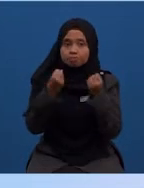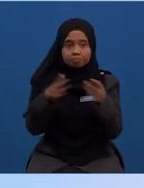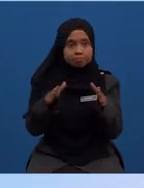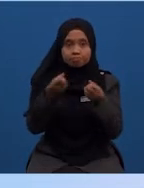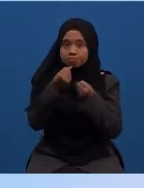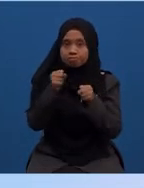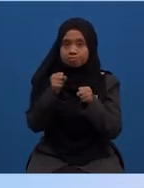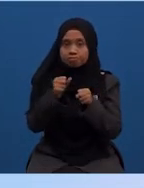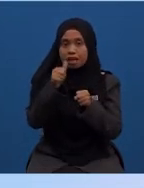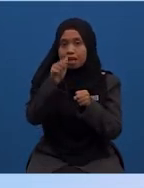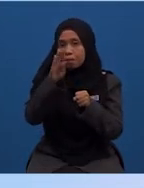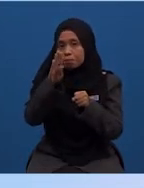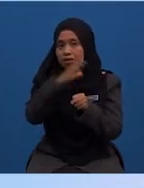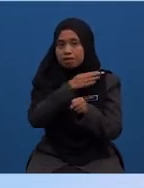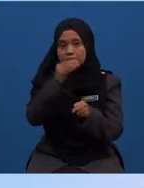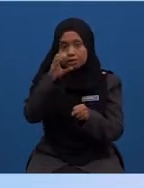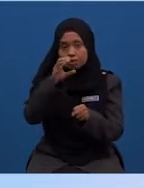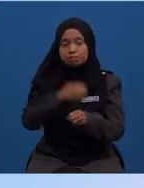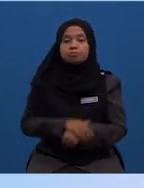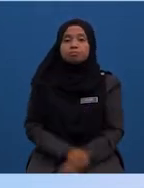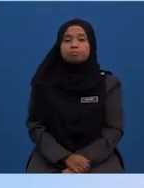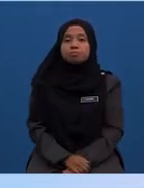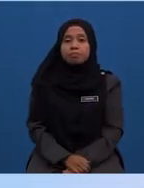menanda titik A, B dan C?